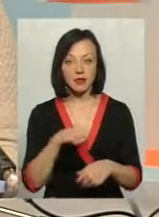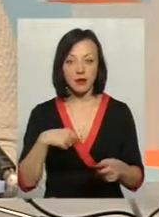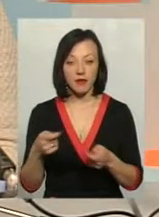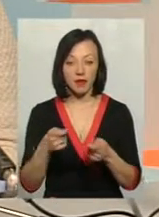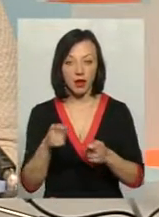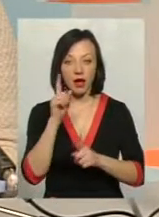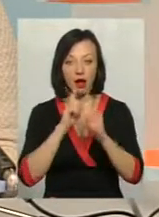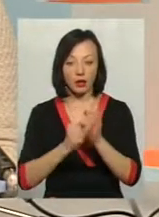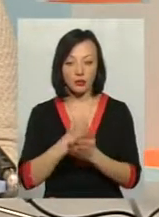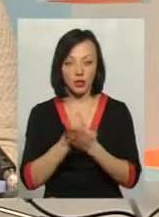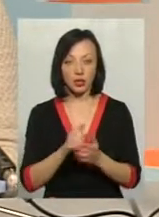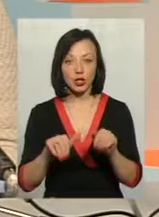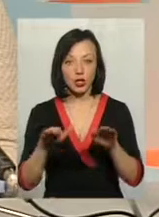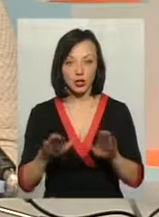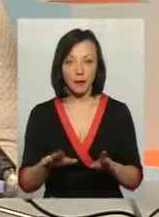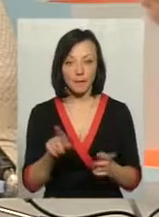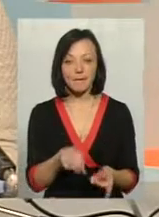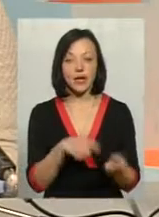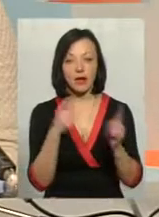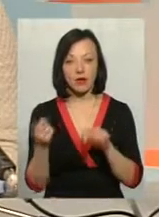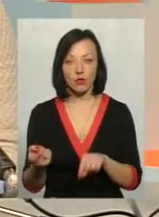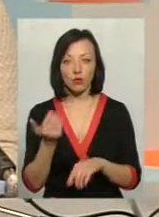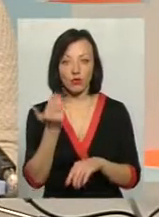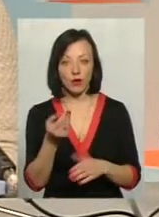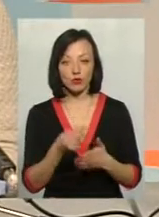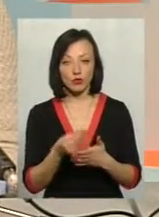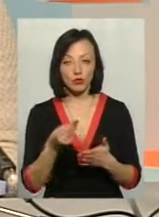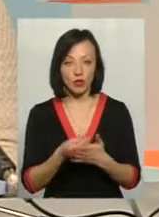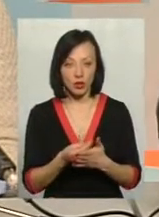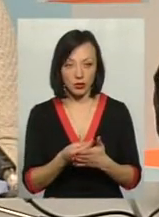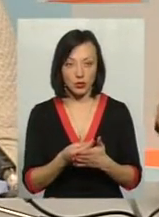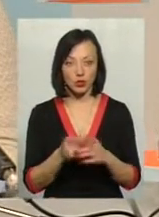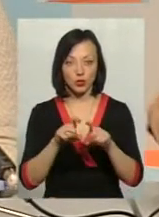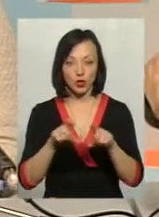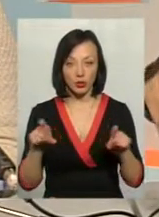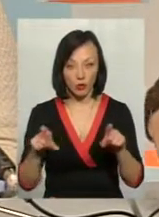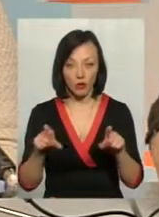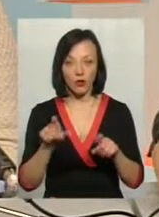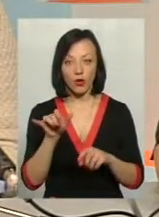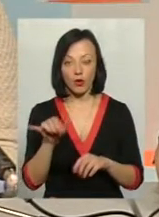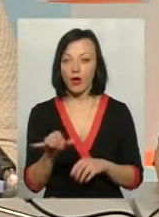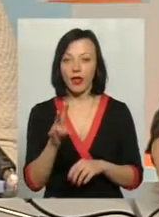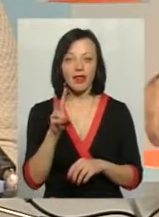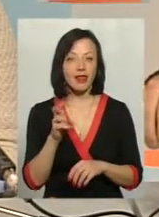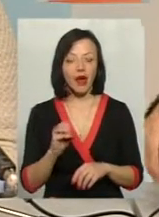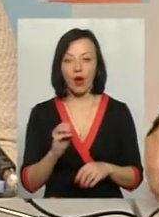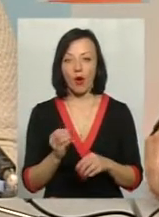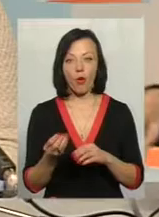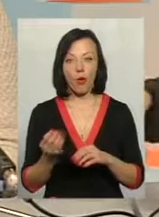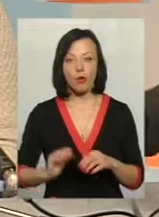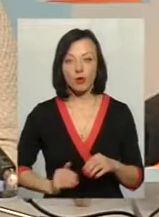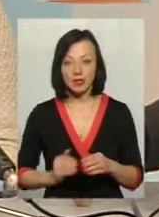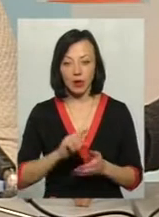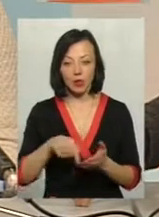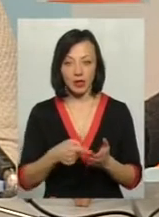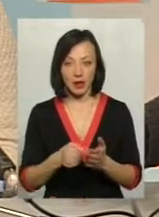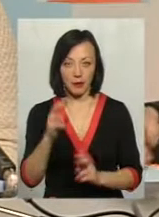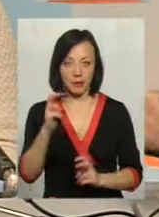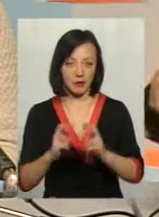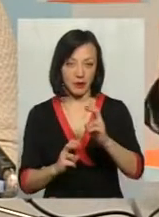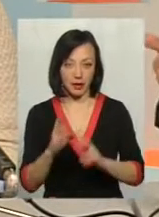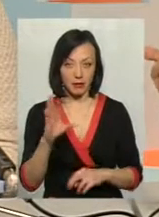прийме рішення щодо переводу вашої бюджетної установи у некомерційне комунальне